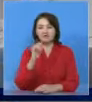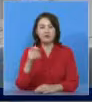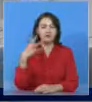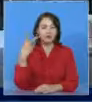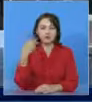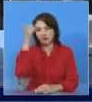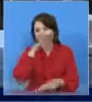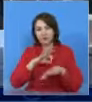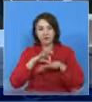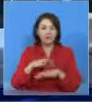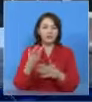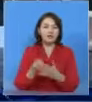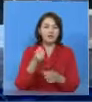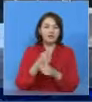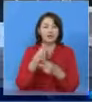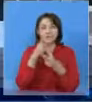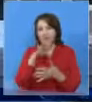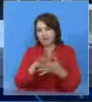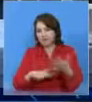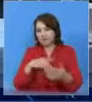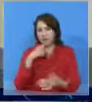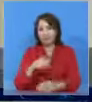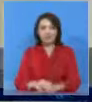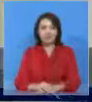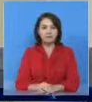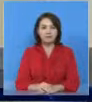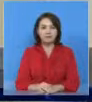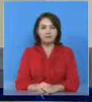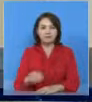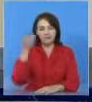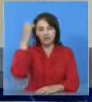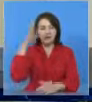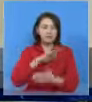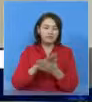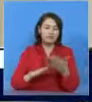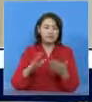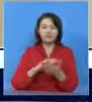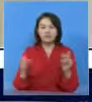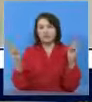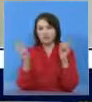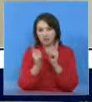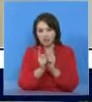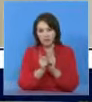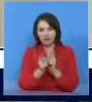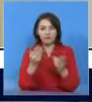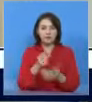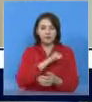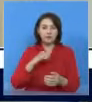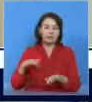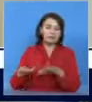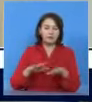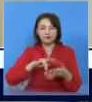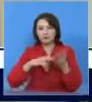бойы атқарылған істерге шолу жасап, әлі де жалғастарын жеткізді. Сүйікті ақын жазушылармен кездесу аясында бірсыпыра өзіміздің шаралар